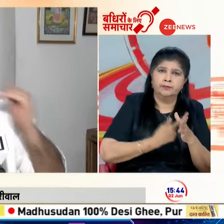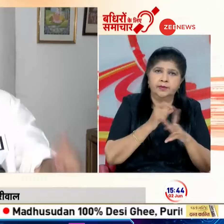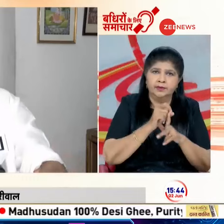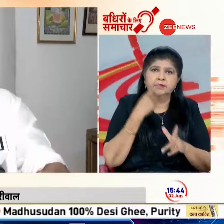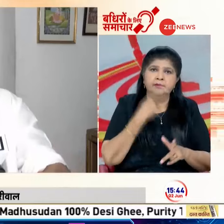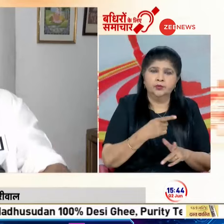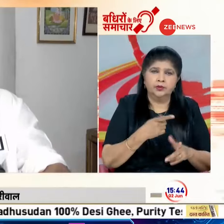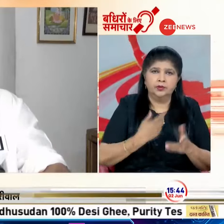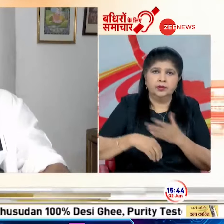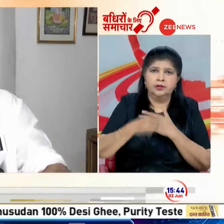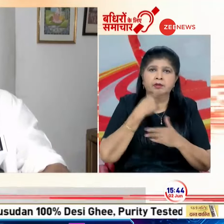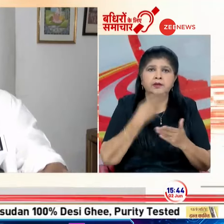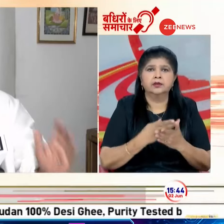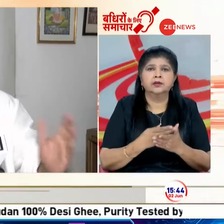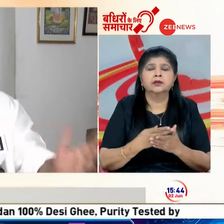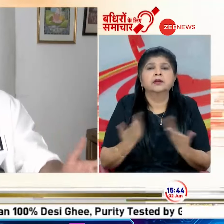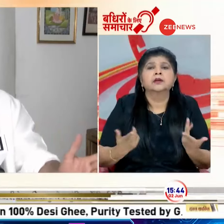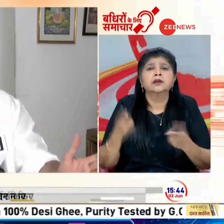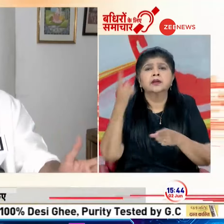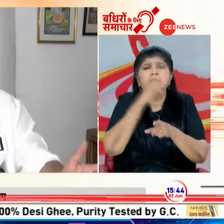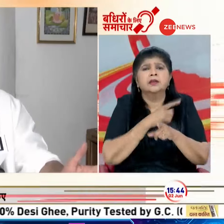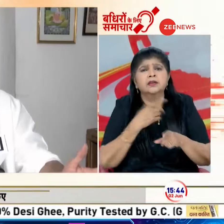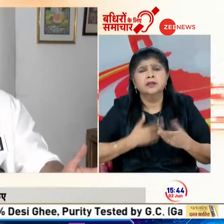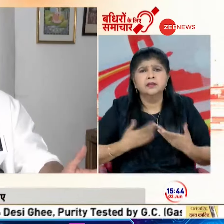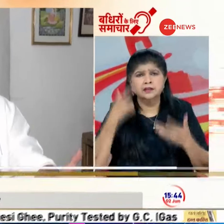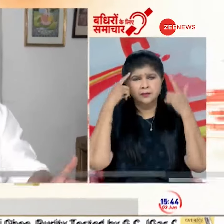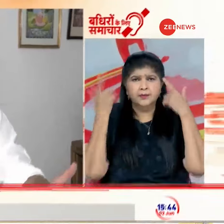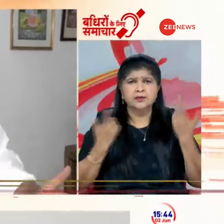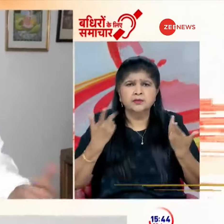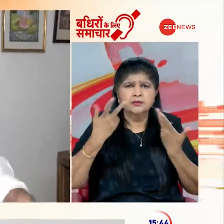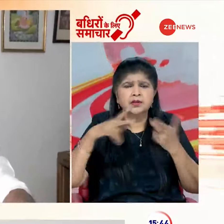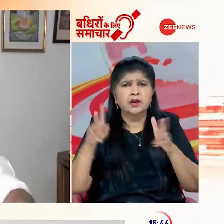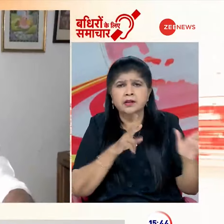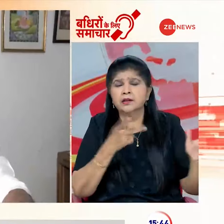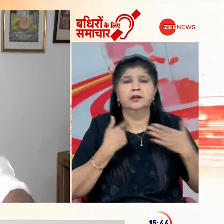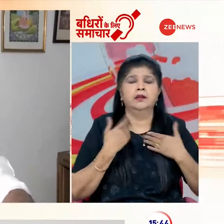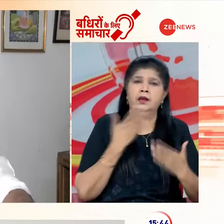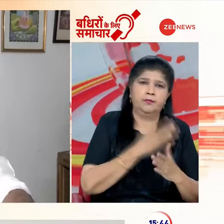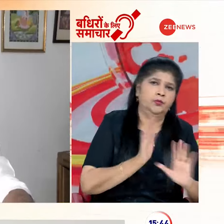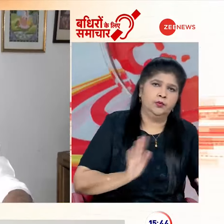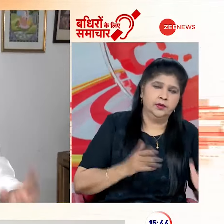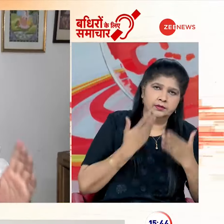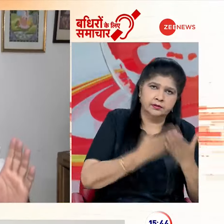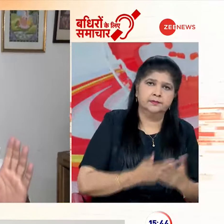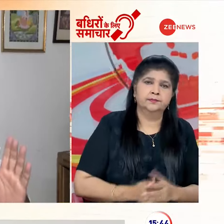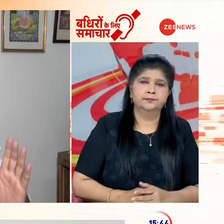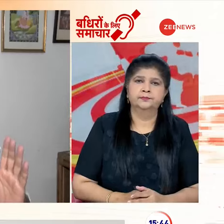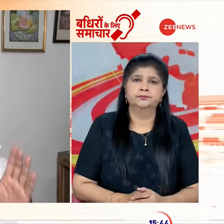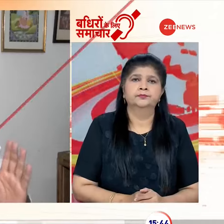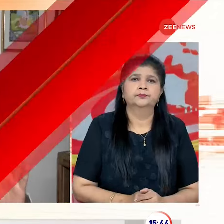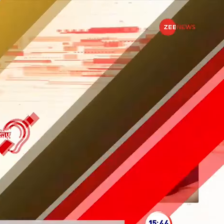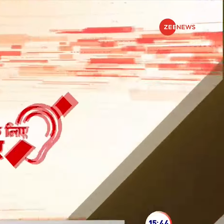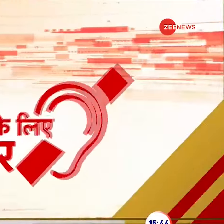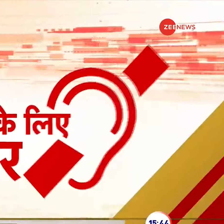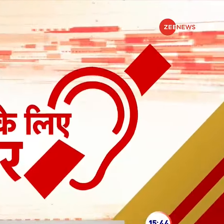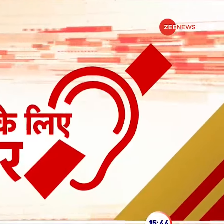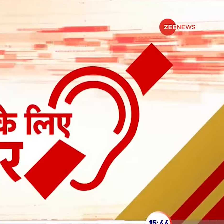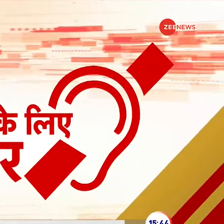नेता रविशंकर प्रसाद ने पलटवार करते हुए कहा कि दिन में सपने देखने पर पाबंदी नहीं है।